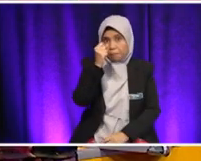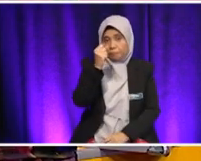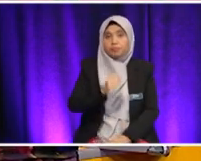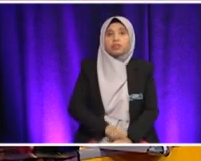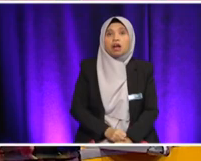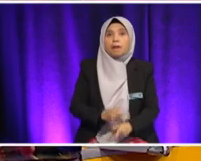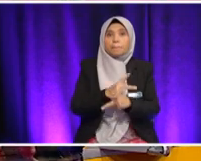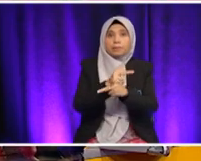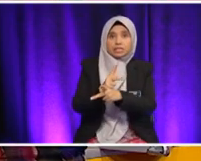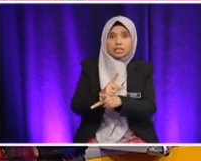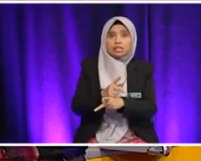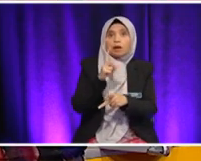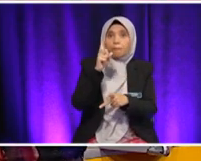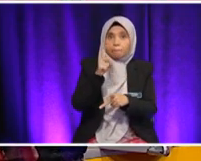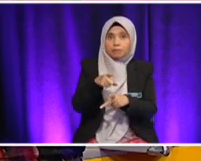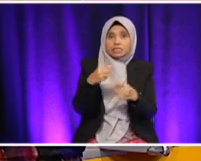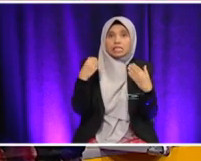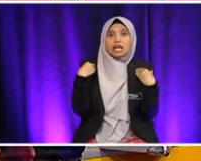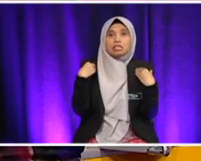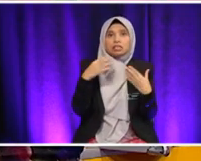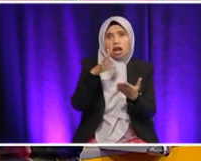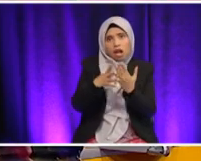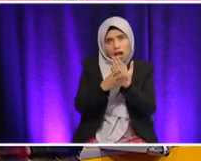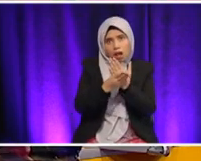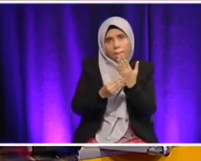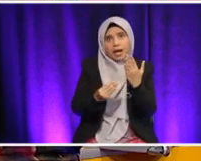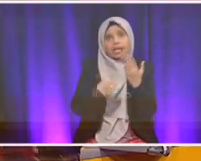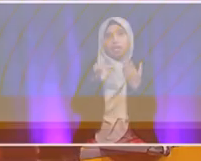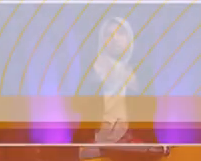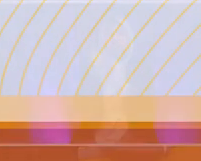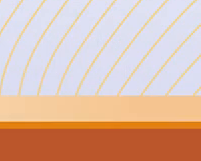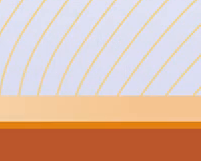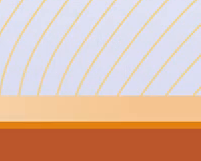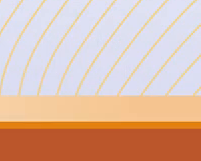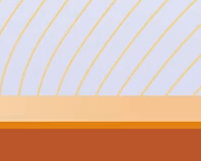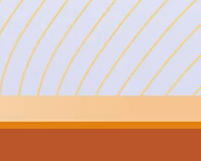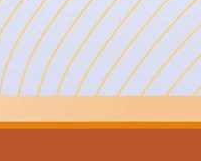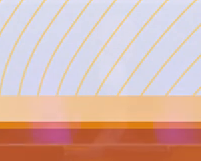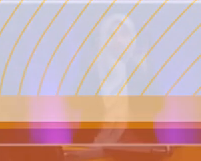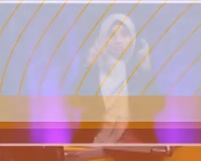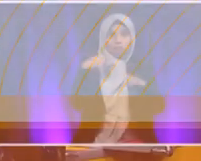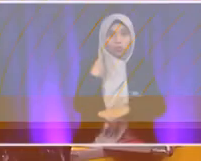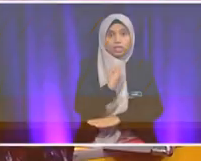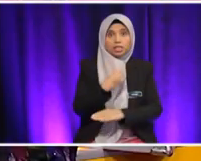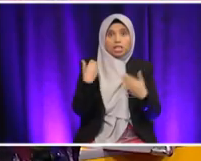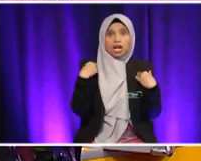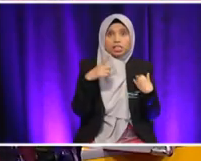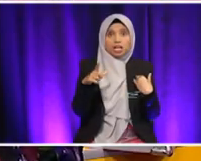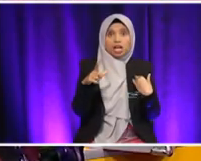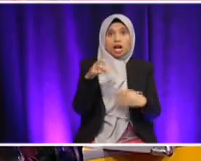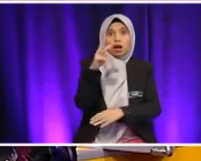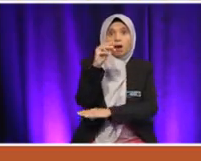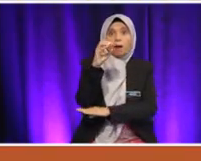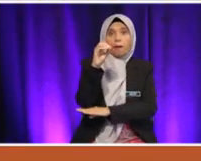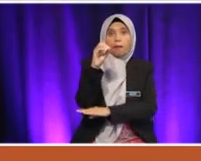penjaga perlu ada kemahiran yang khusus untuk mengendalikan 33 SP ini topik itu pada hari ini adalah modul